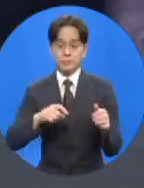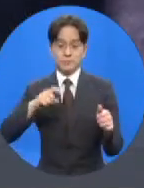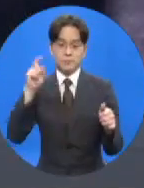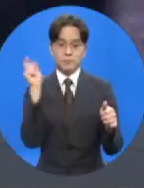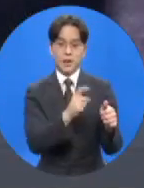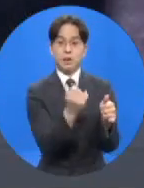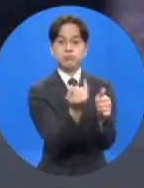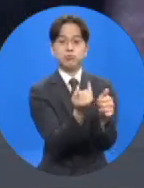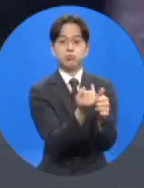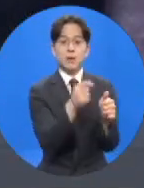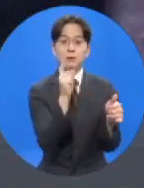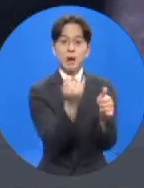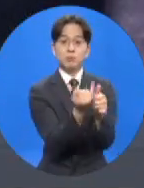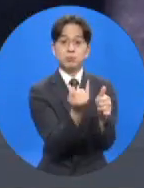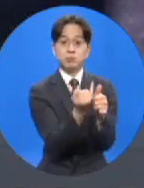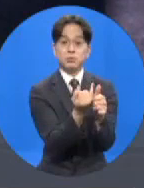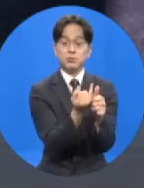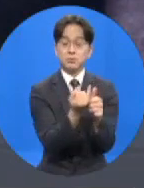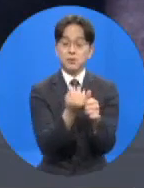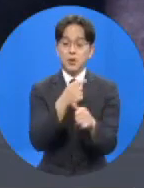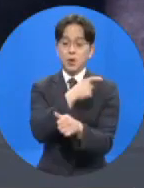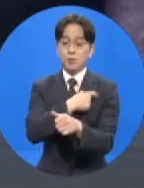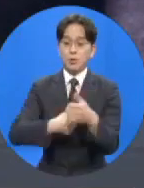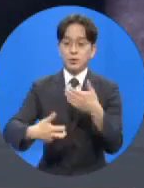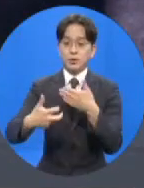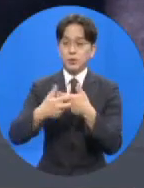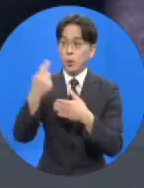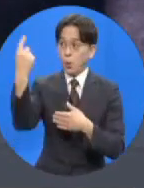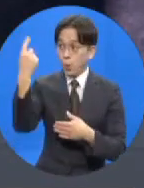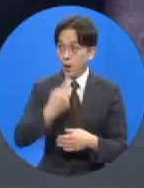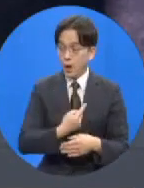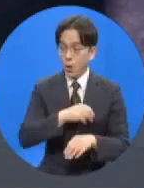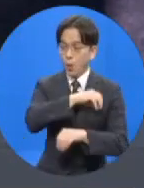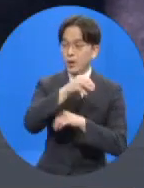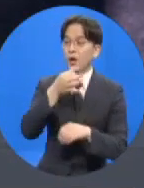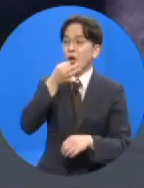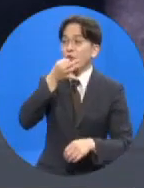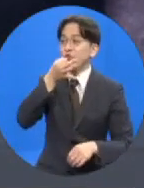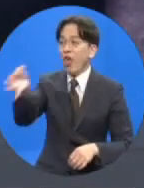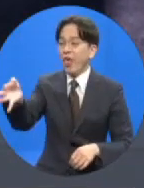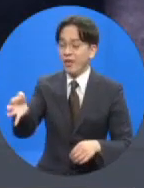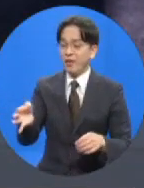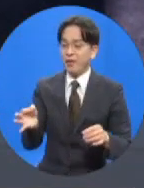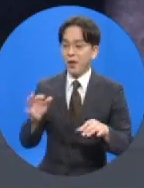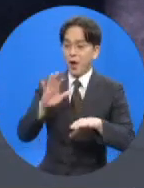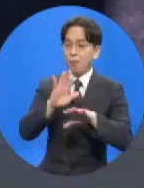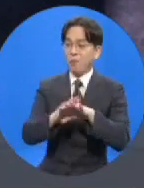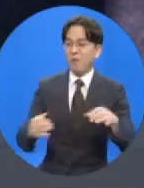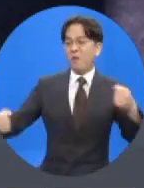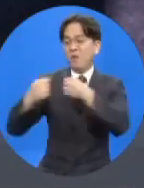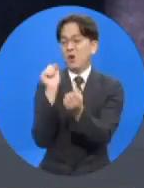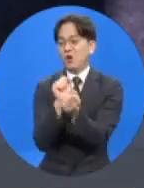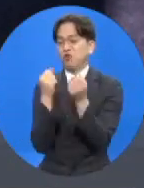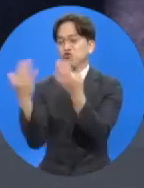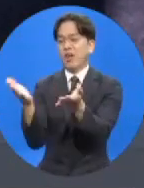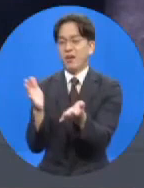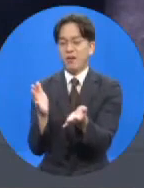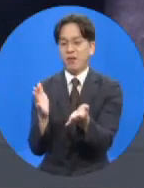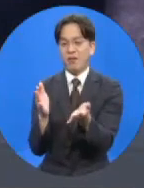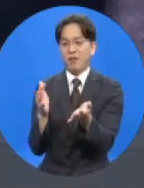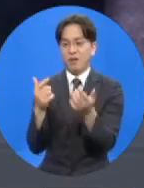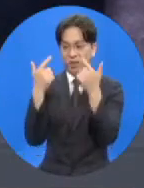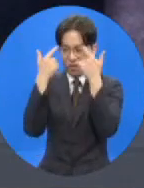침을 뱉은 부부보단 그래도 낫다고 해야 할까요? 민폐를 넘어 너 죽고